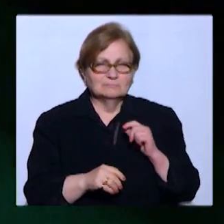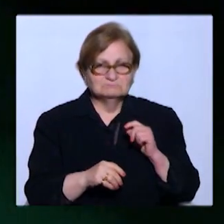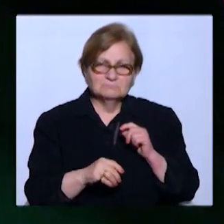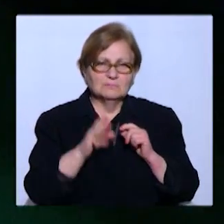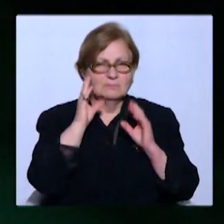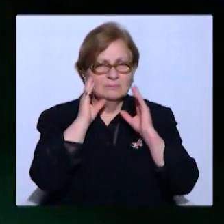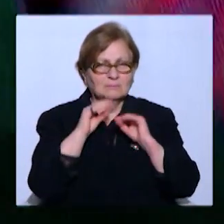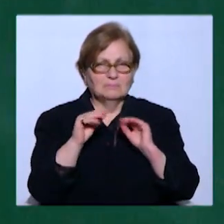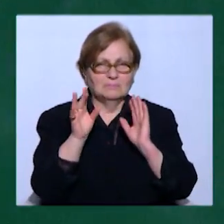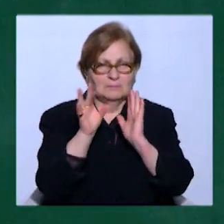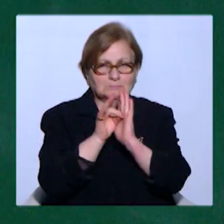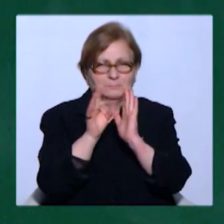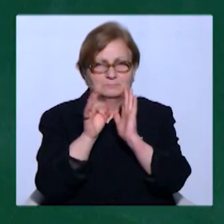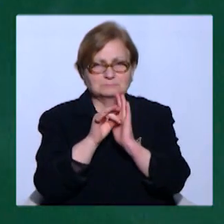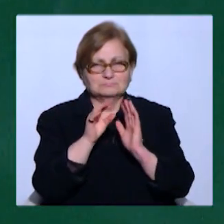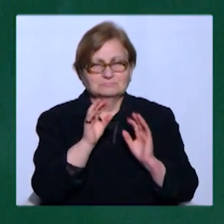ეწებება.